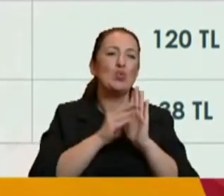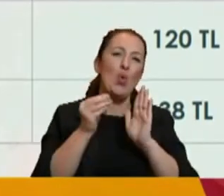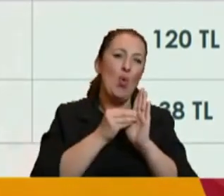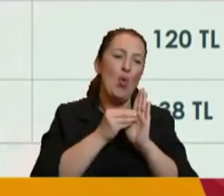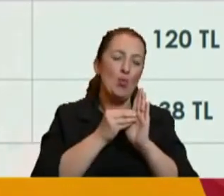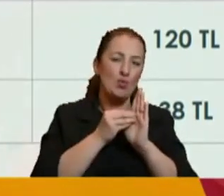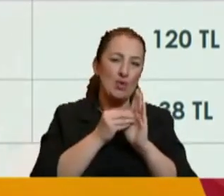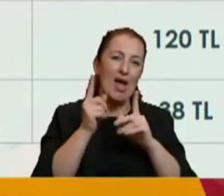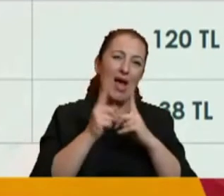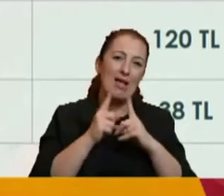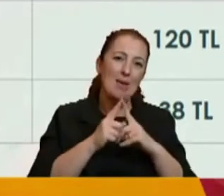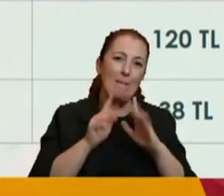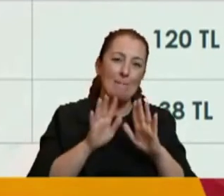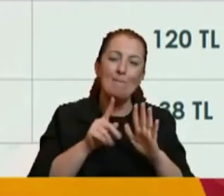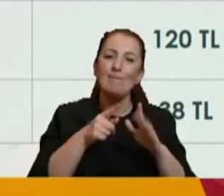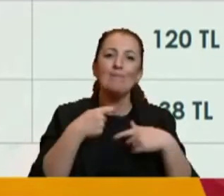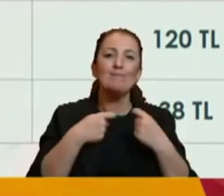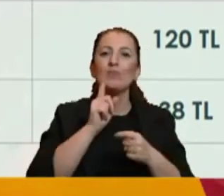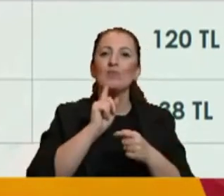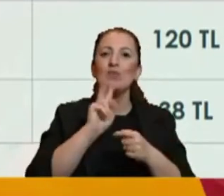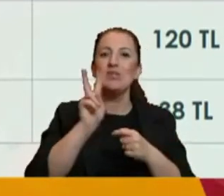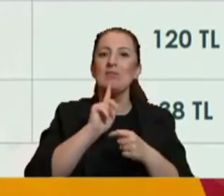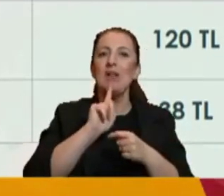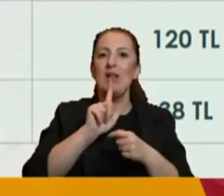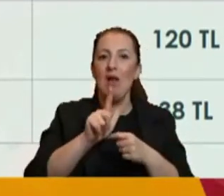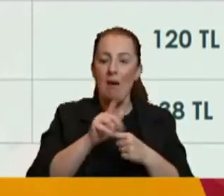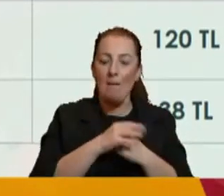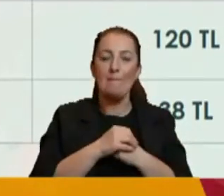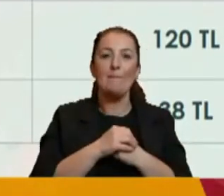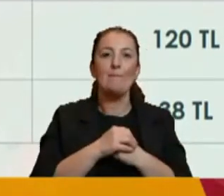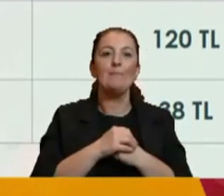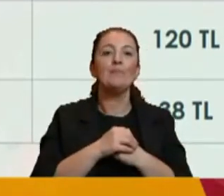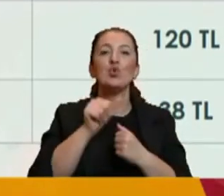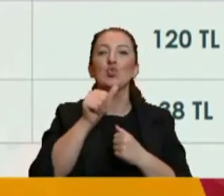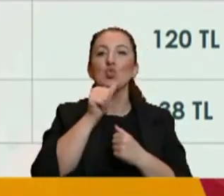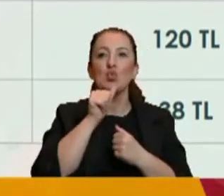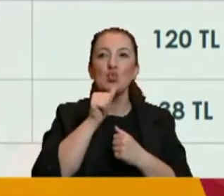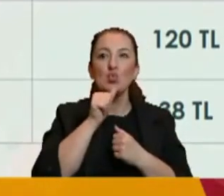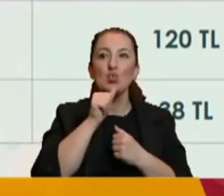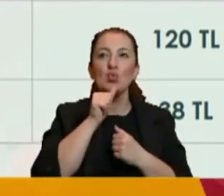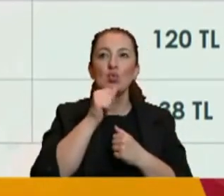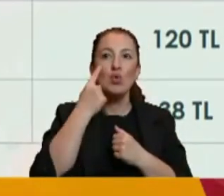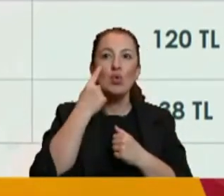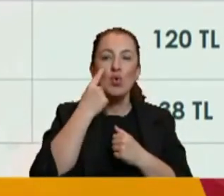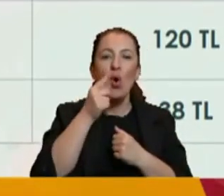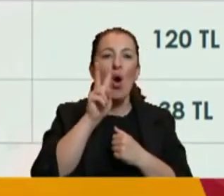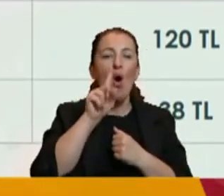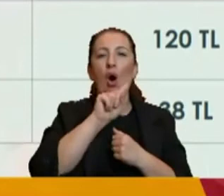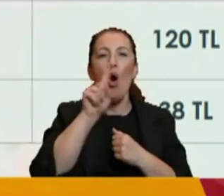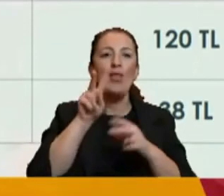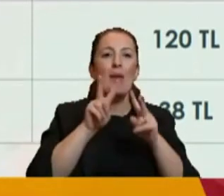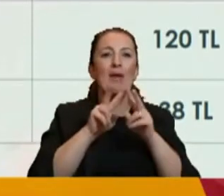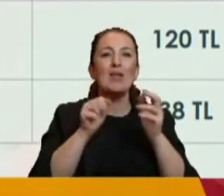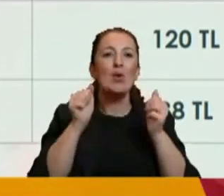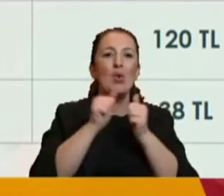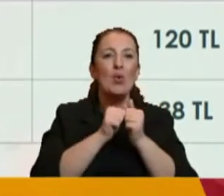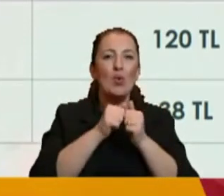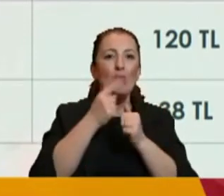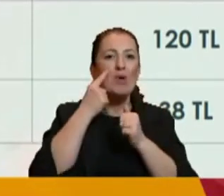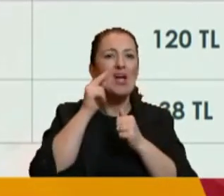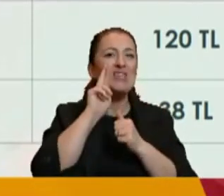Arkadaşlar bunun maliyeti 120 Türk lirası ve su on metreküp zavallısı